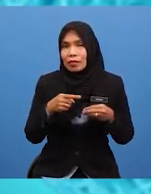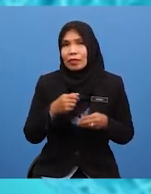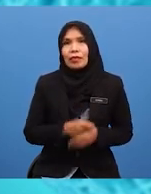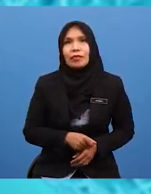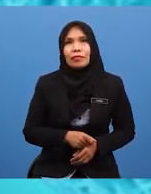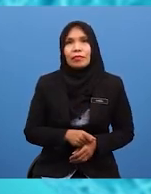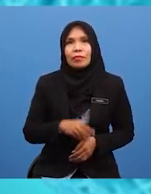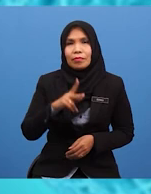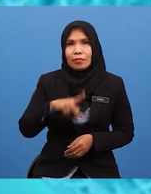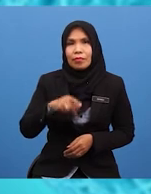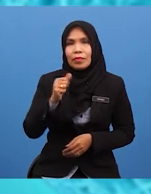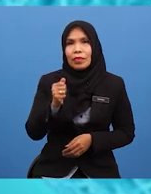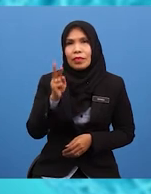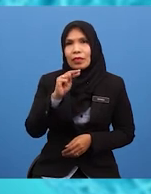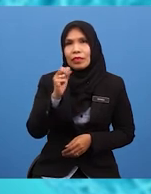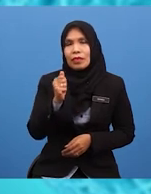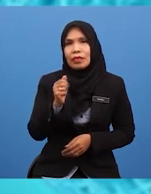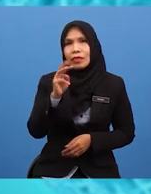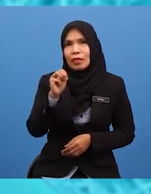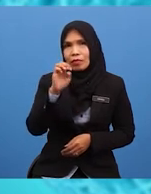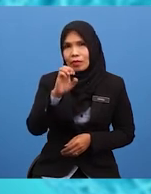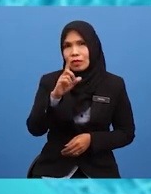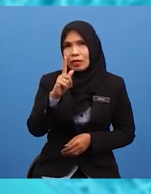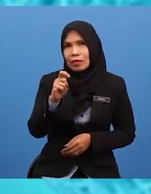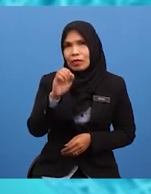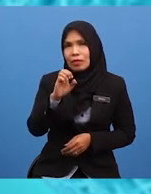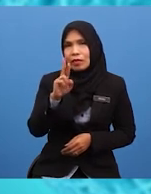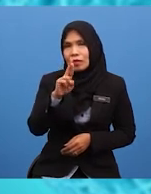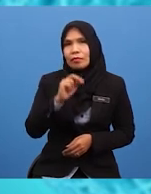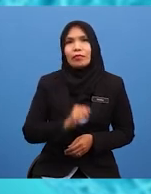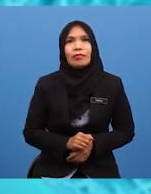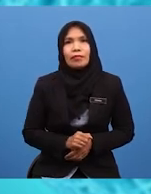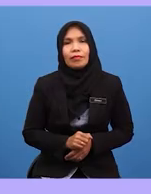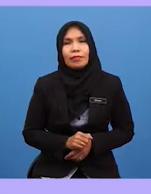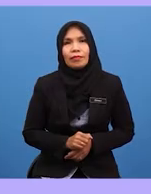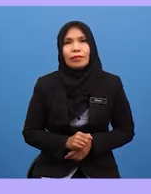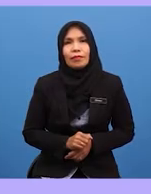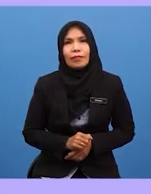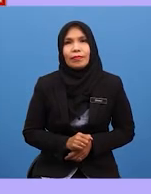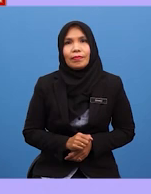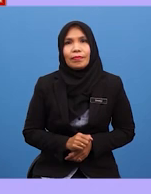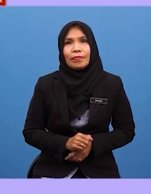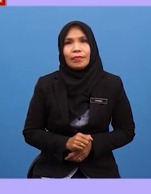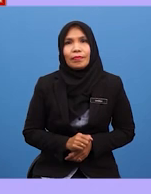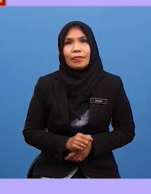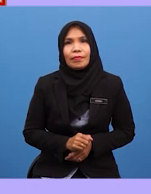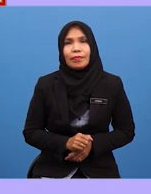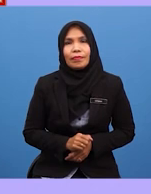parameter yang digunakan untuk mengukur pertumbuhan.